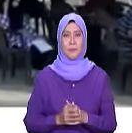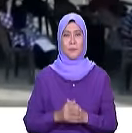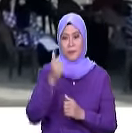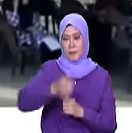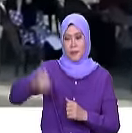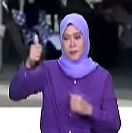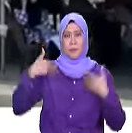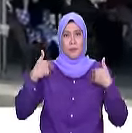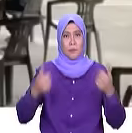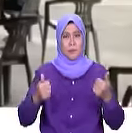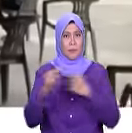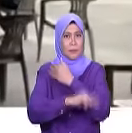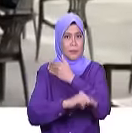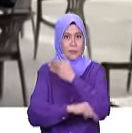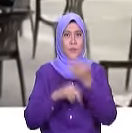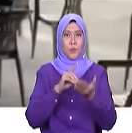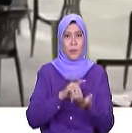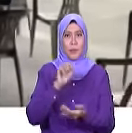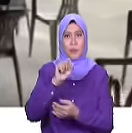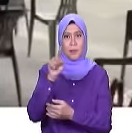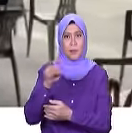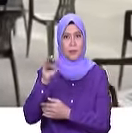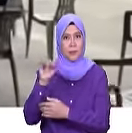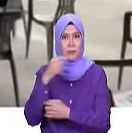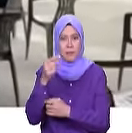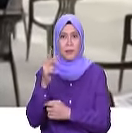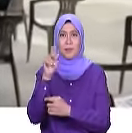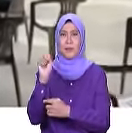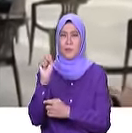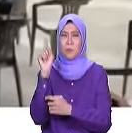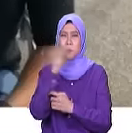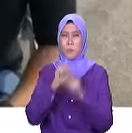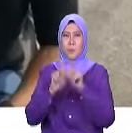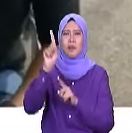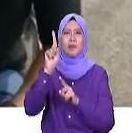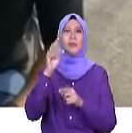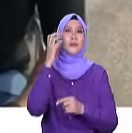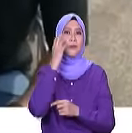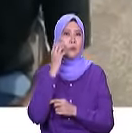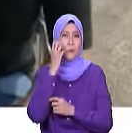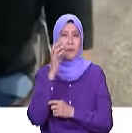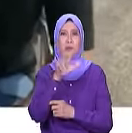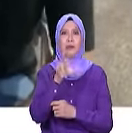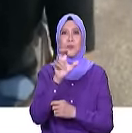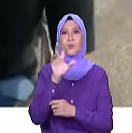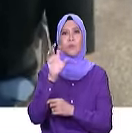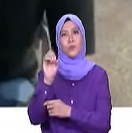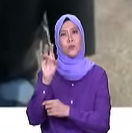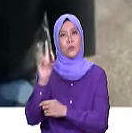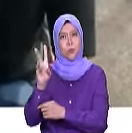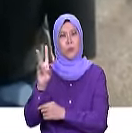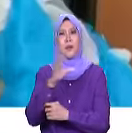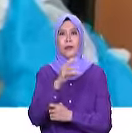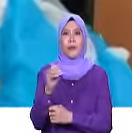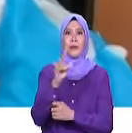Pengarah Kesihatan Negeri Dr. Nur Azimi Yunus berkata, kes paling tinggi direkodkan ialah di Kemaman dengan 307 kes, diikuti